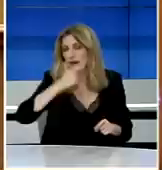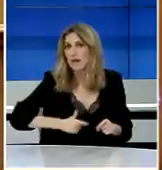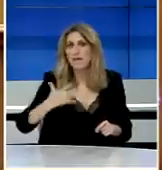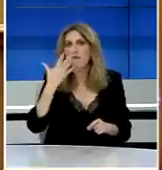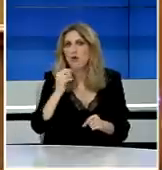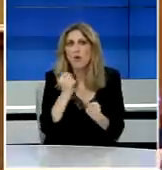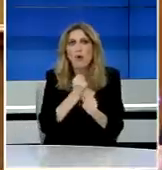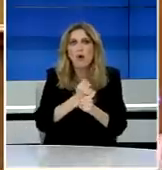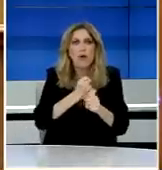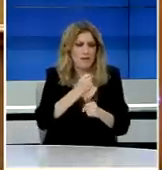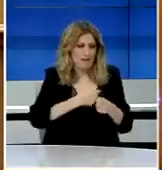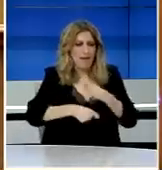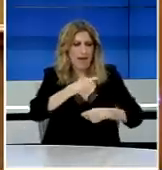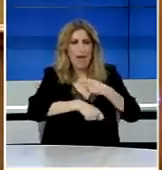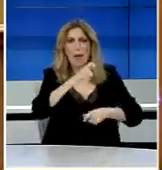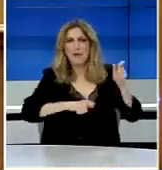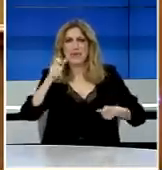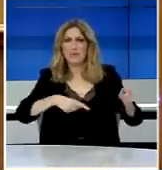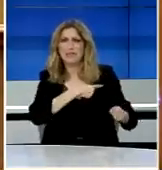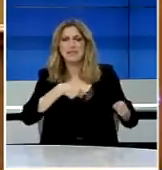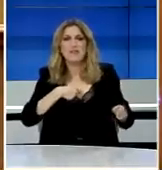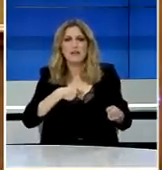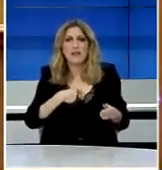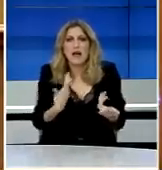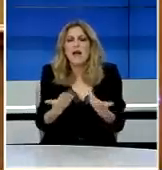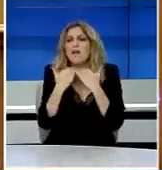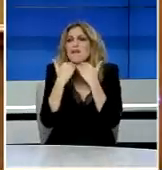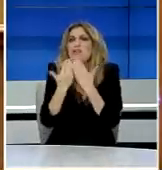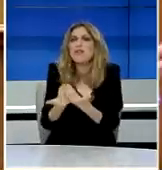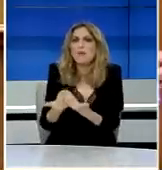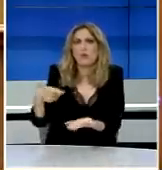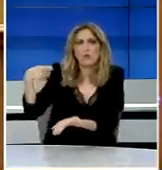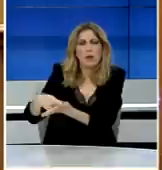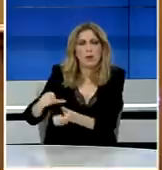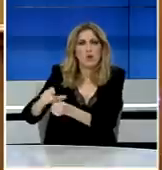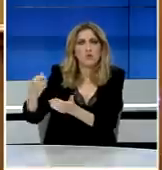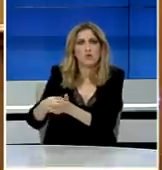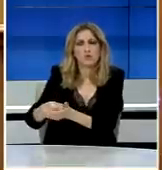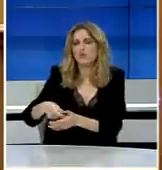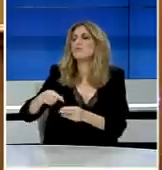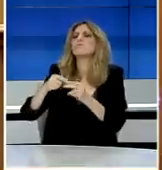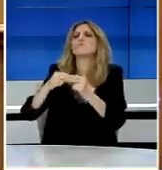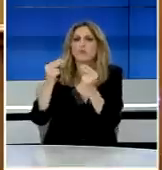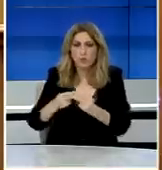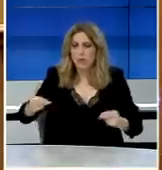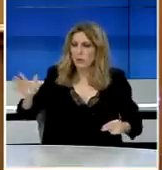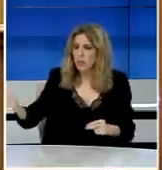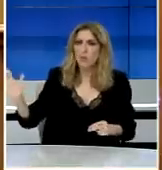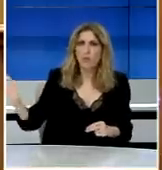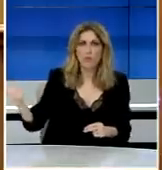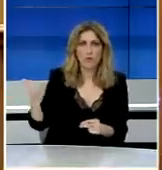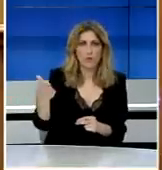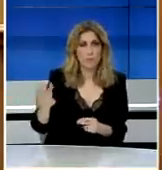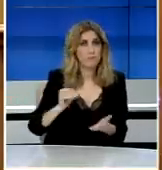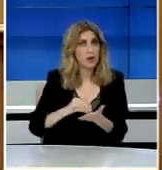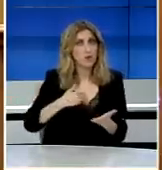απολύουν. Και μειώνατε για κατά 20% το μισθό, το βασικό, μέσα από τον τρόπο που χρηματοδοτείτε. Επίσης,